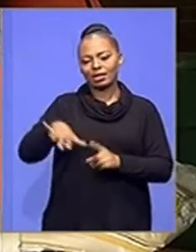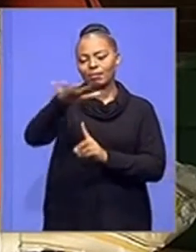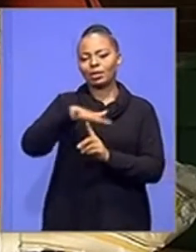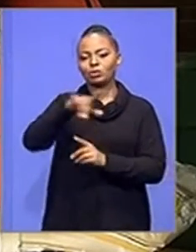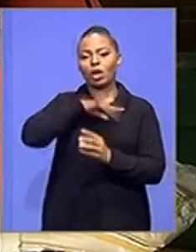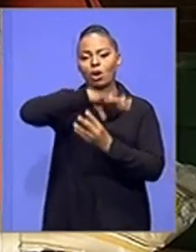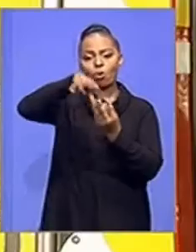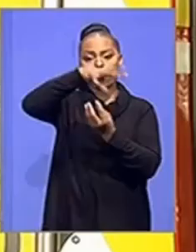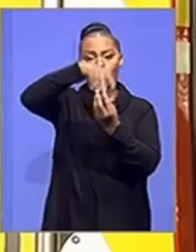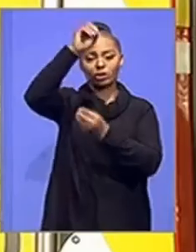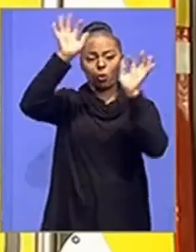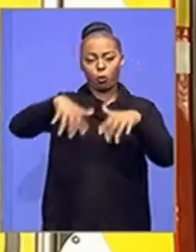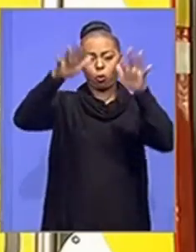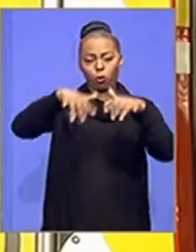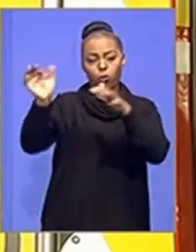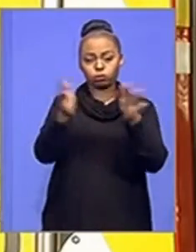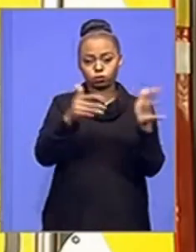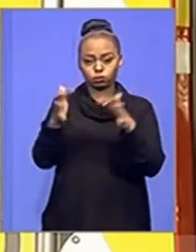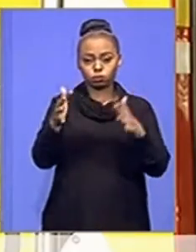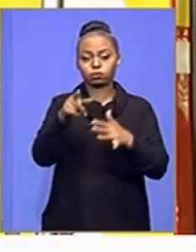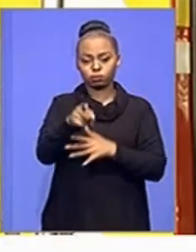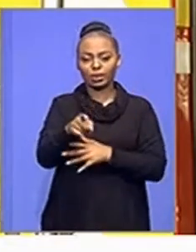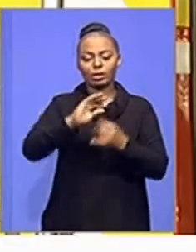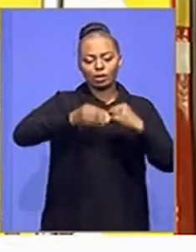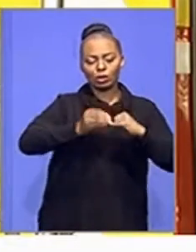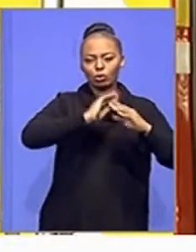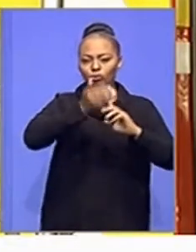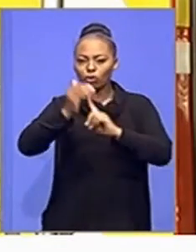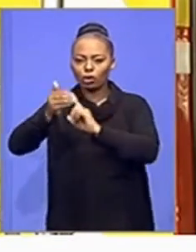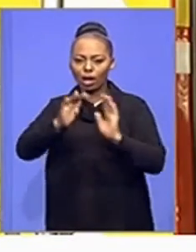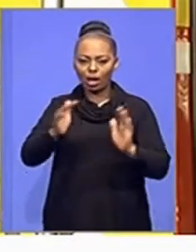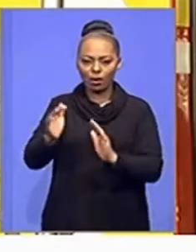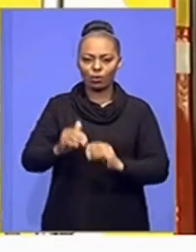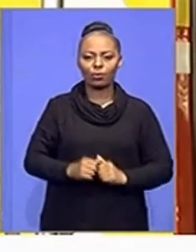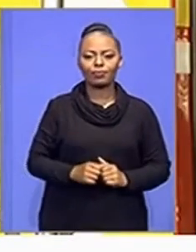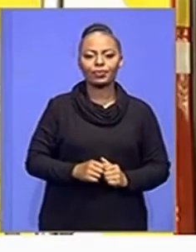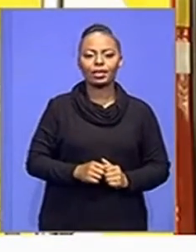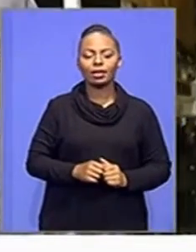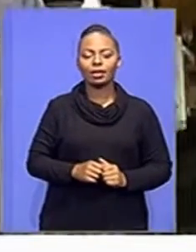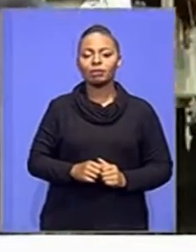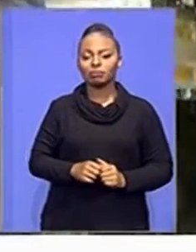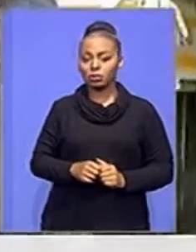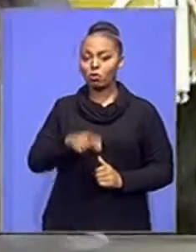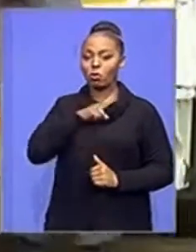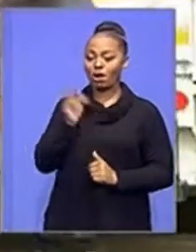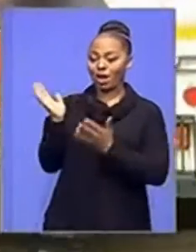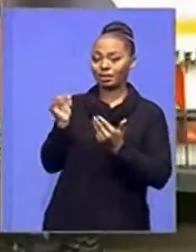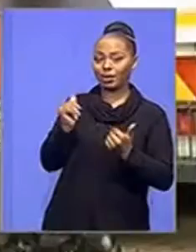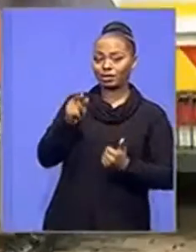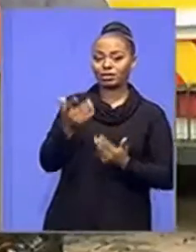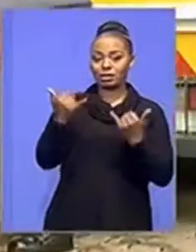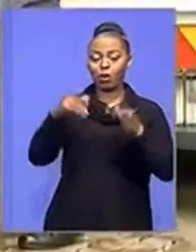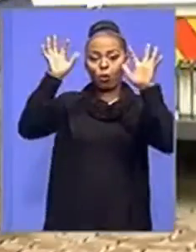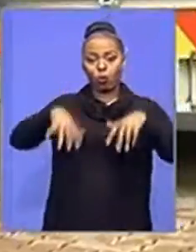Hurricane Eloise. Re itukisetsa gape le gore re sa lebelelane le dipula tse ntseng dina